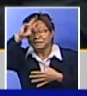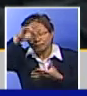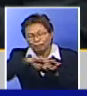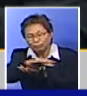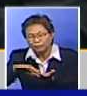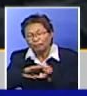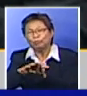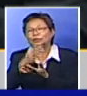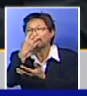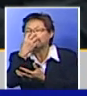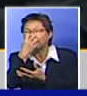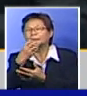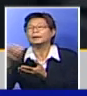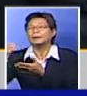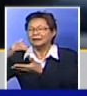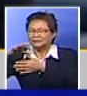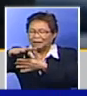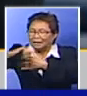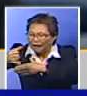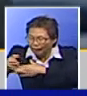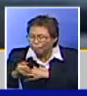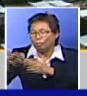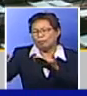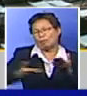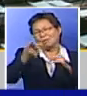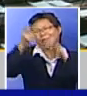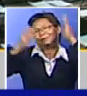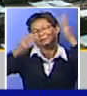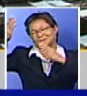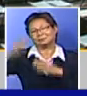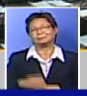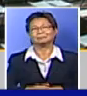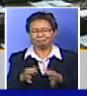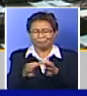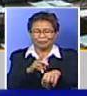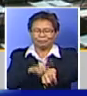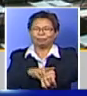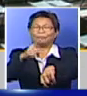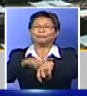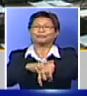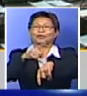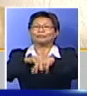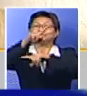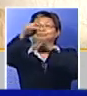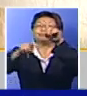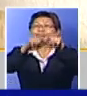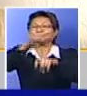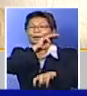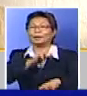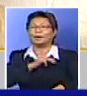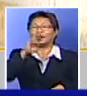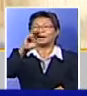diimport bawa masuk ke negara kita Malaysia Terima kasih Tuan dipertua penjelasan itu dibuat ketika sesi waktu pertanyaan menteri